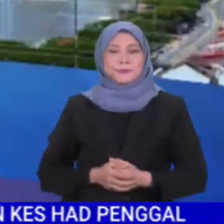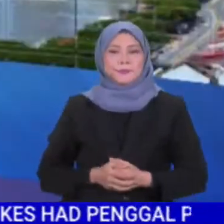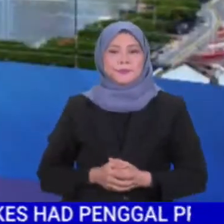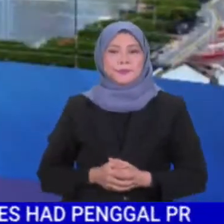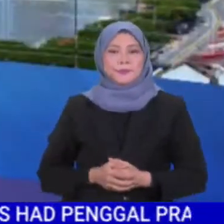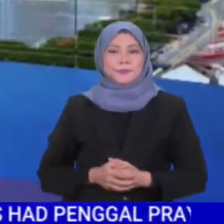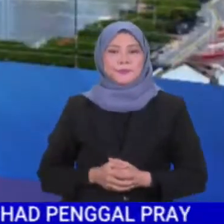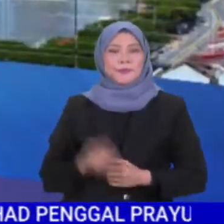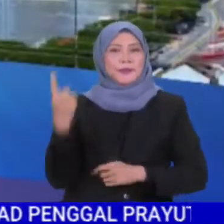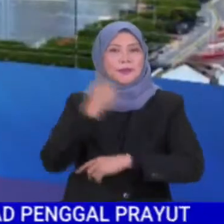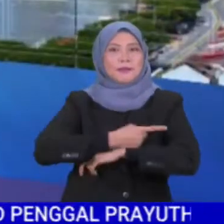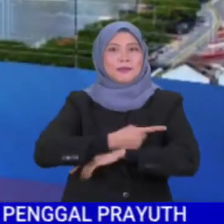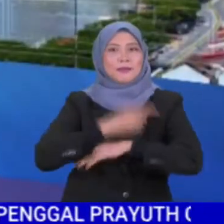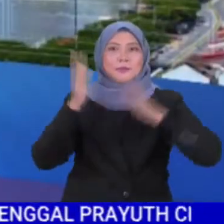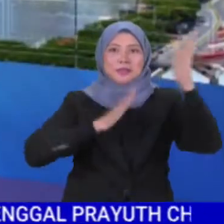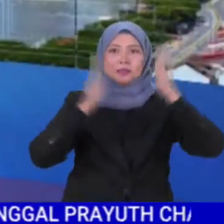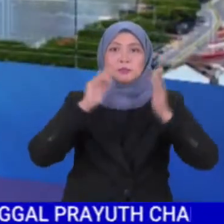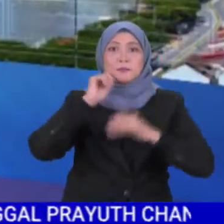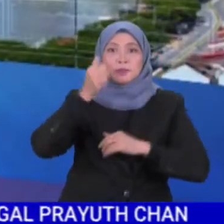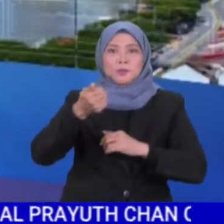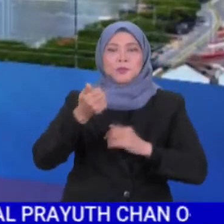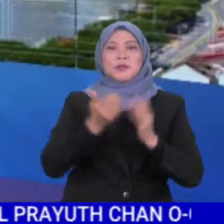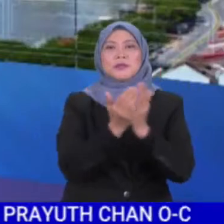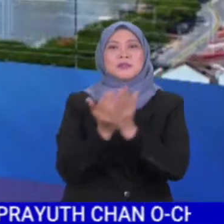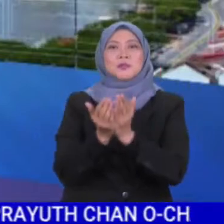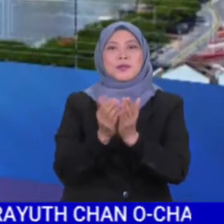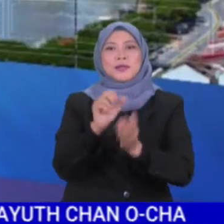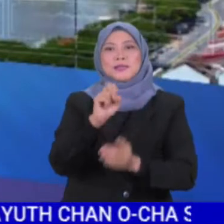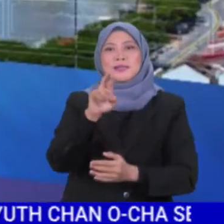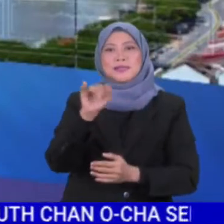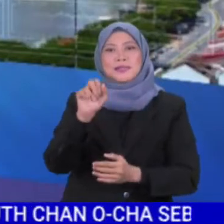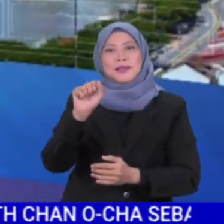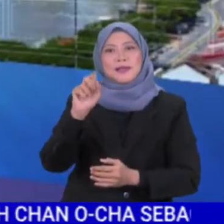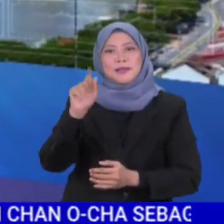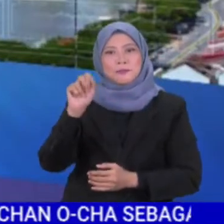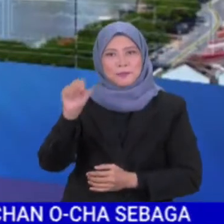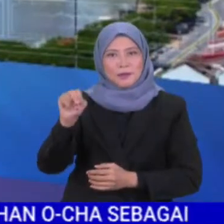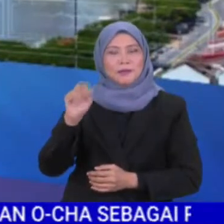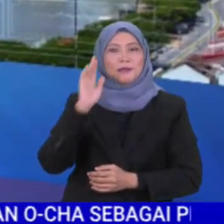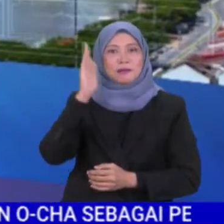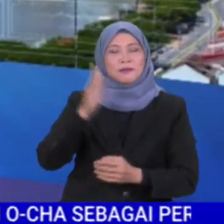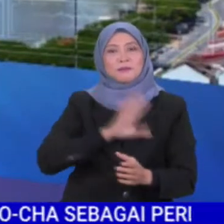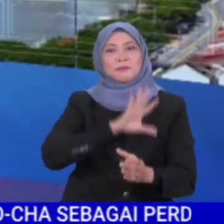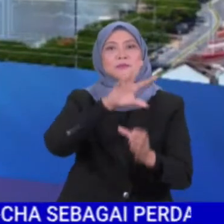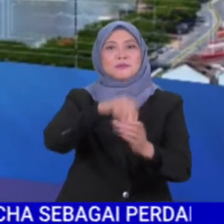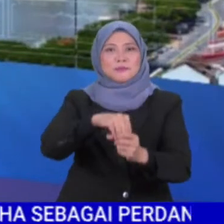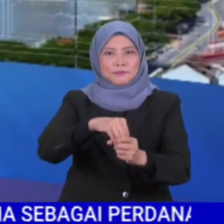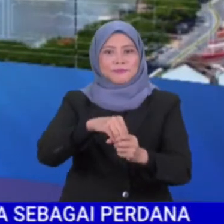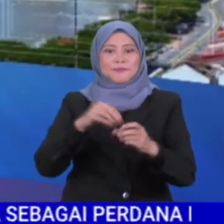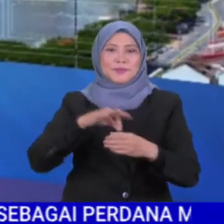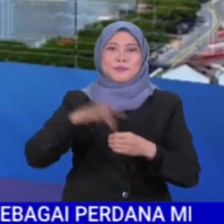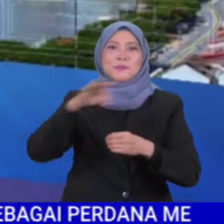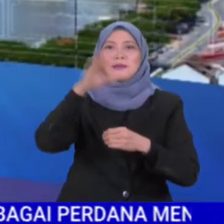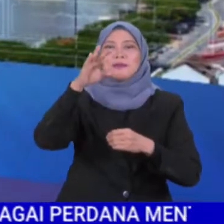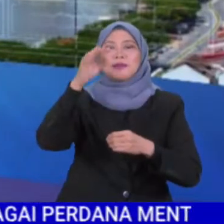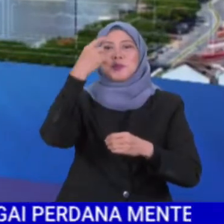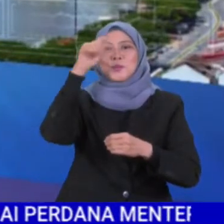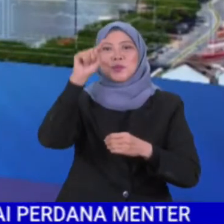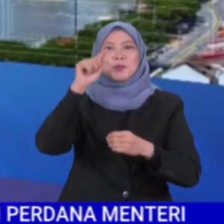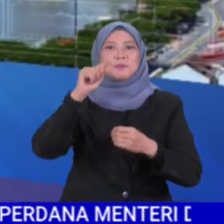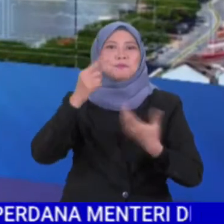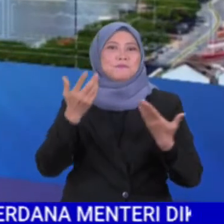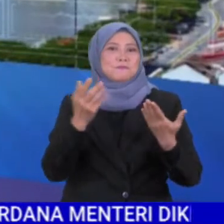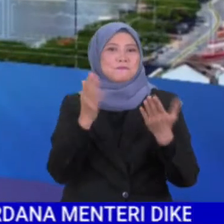Saudara, menjelang Hari Malaysia esok, beberapa sekolah di Sri Aman tidak ketinggalan bersama-sama menyemarakkan semangat